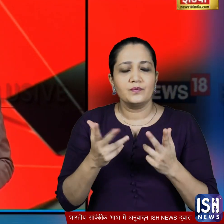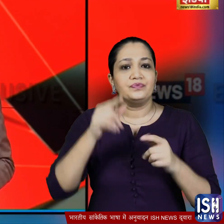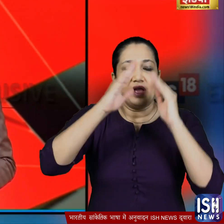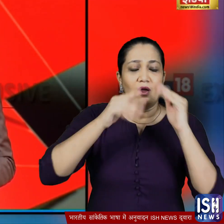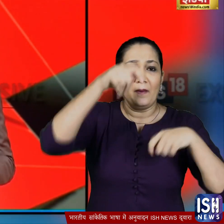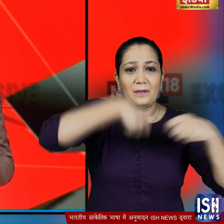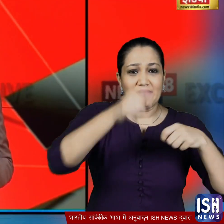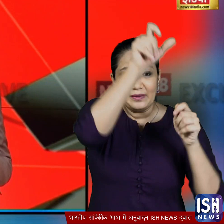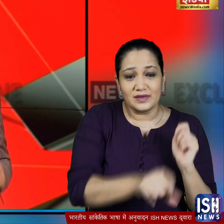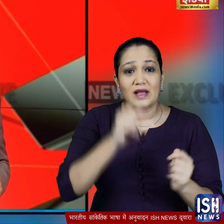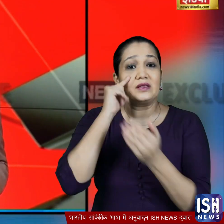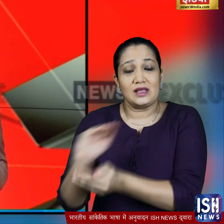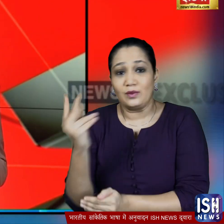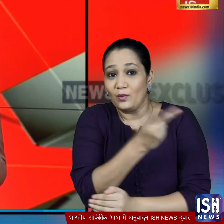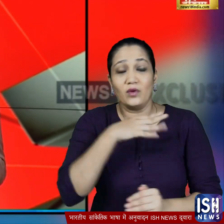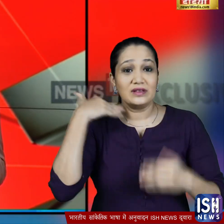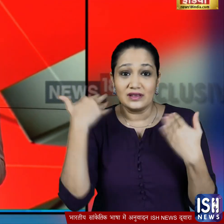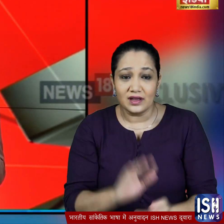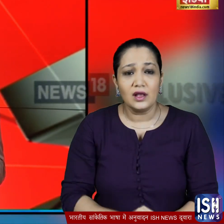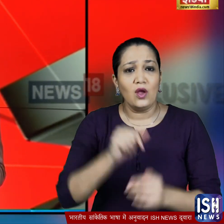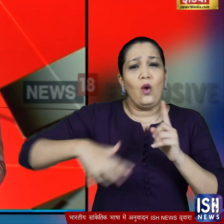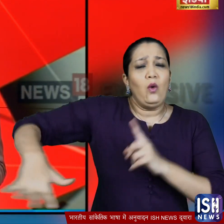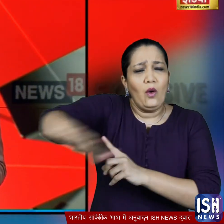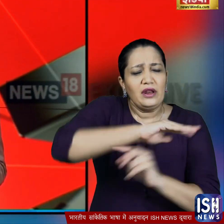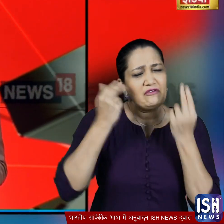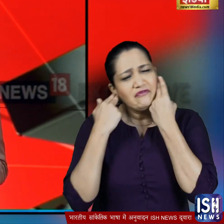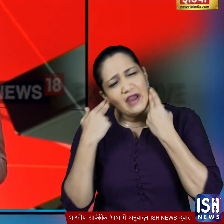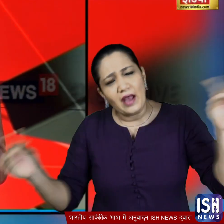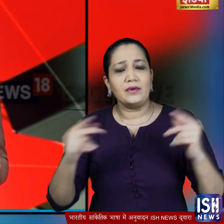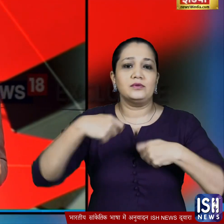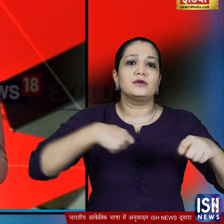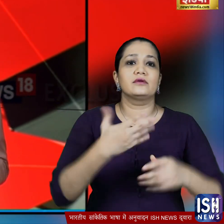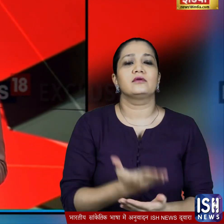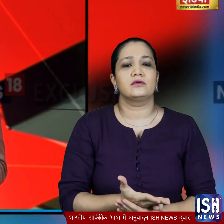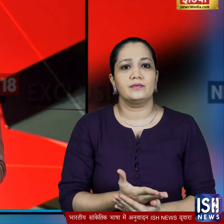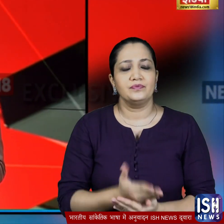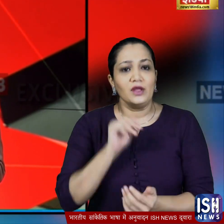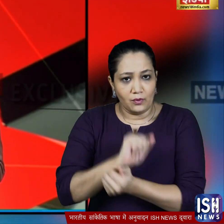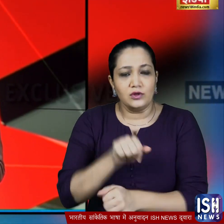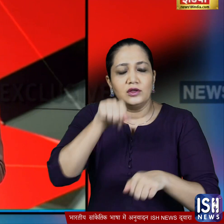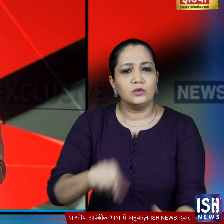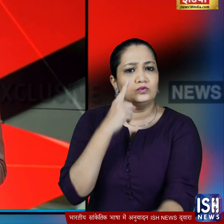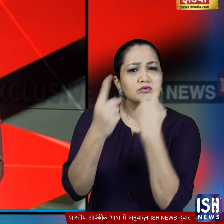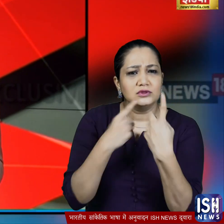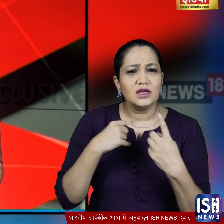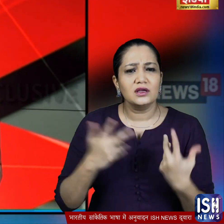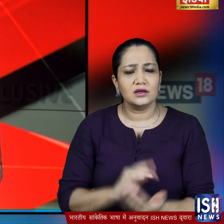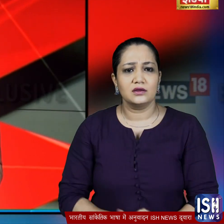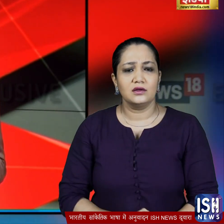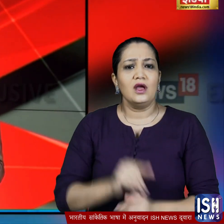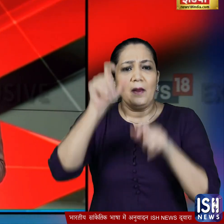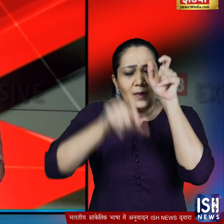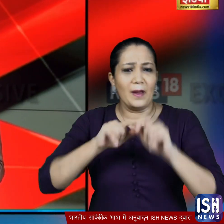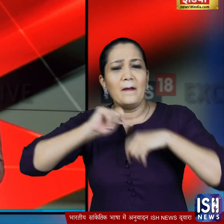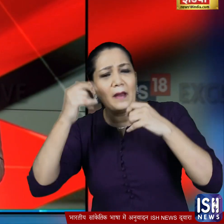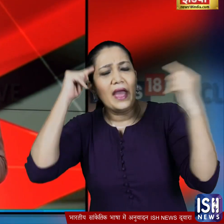कारोबारी और उसके दोनों बेटों को मारा गया वो उस इलाके का बड़ा व्यापारी था। फिलहाल पुलिस ये पता लगाने में जुटी है कि बदमाशों के